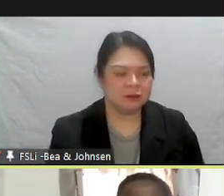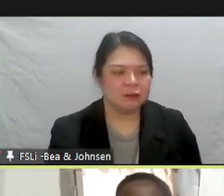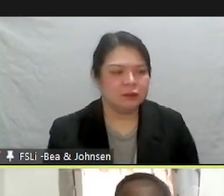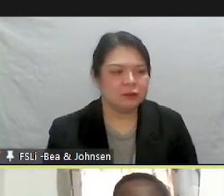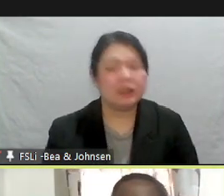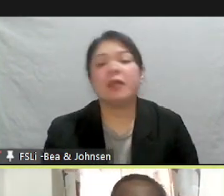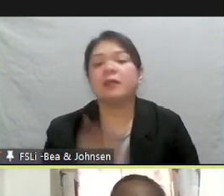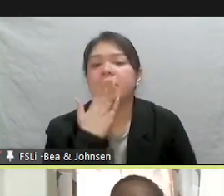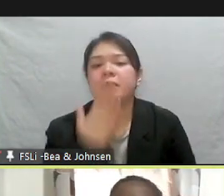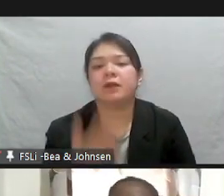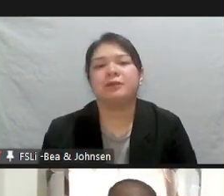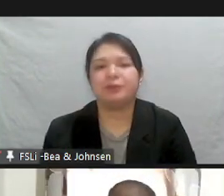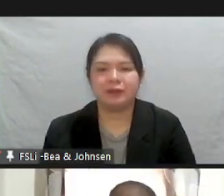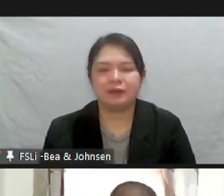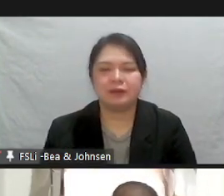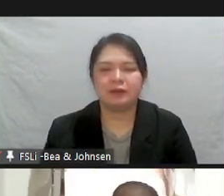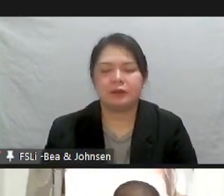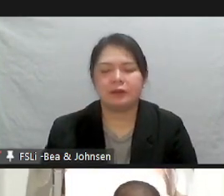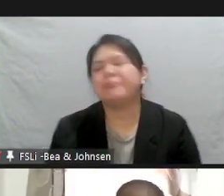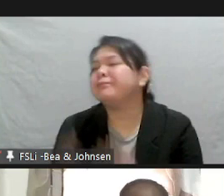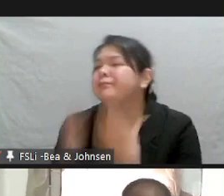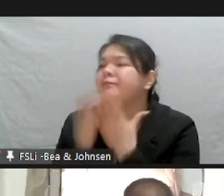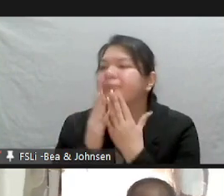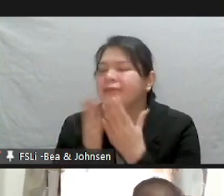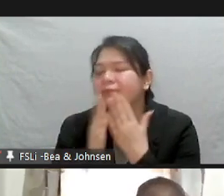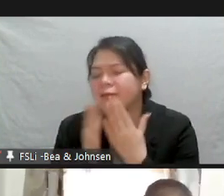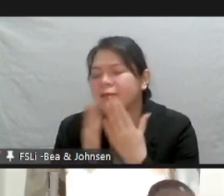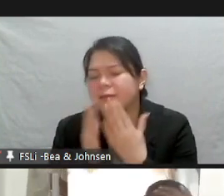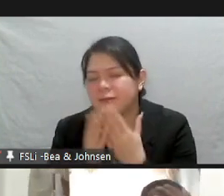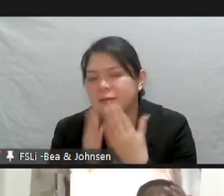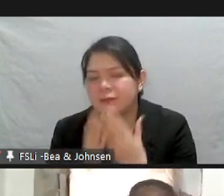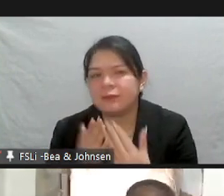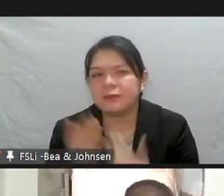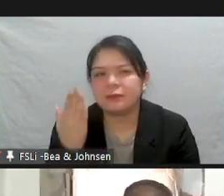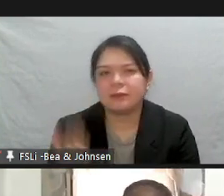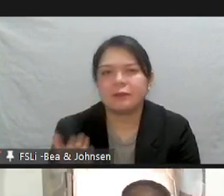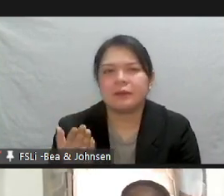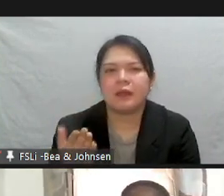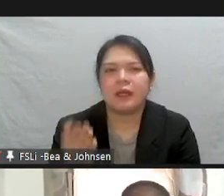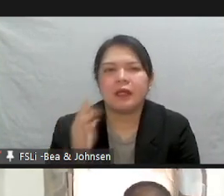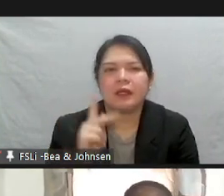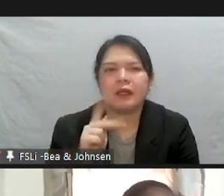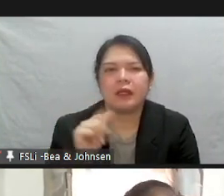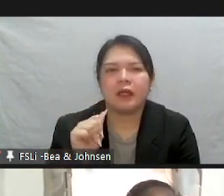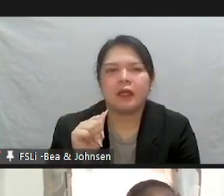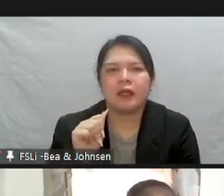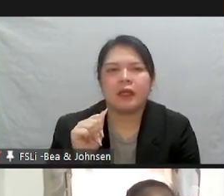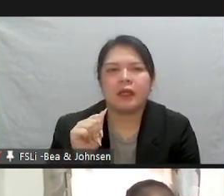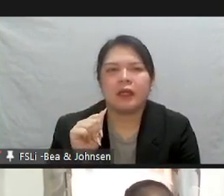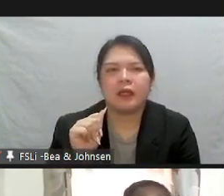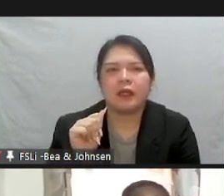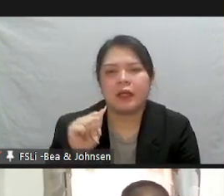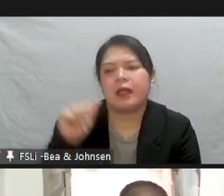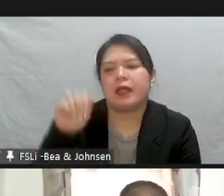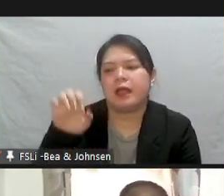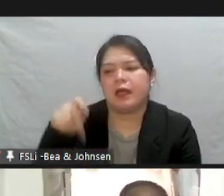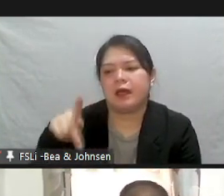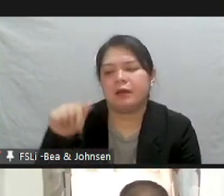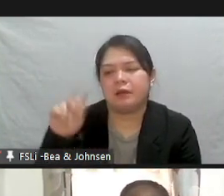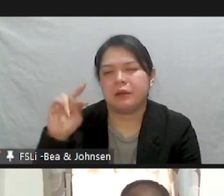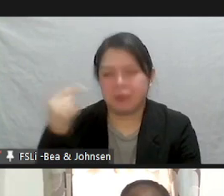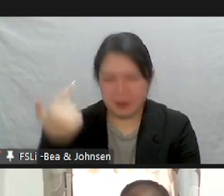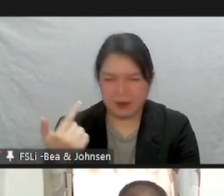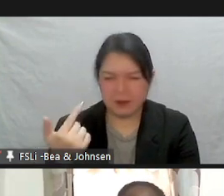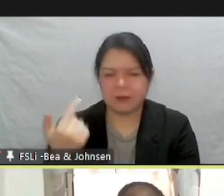Thank you, ma'am. Maraming salamat, Kaipang. Naantig mo ang aming mga damdamin ano